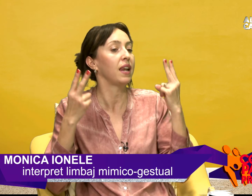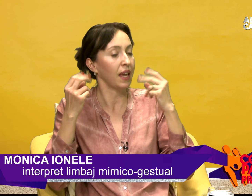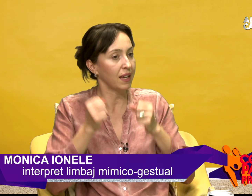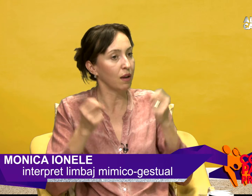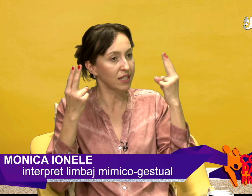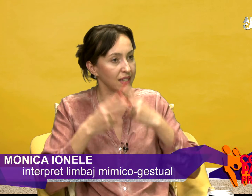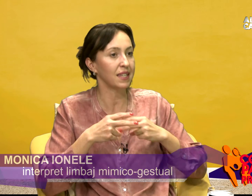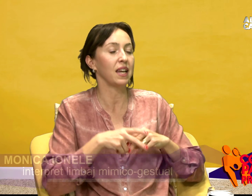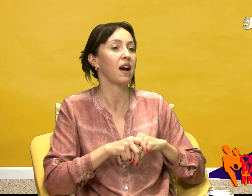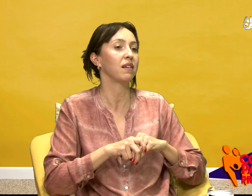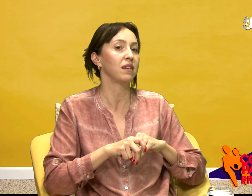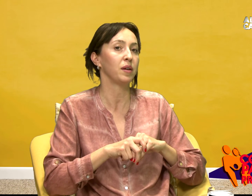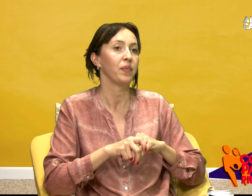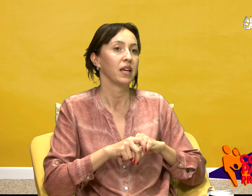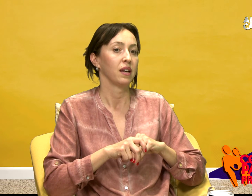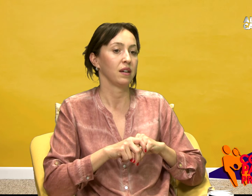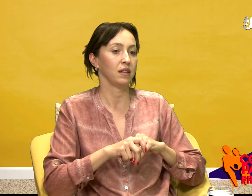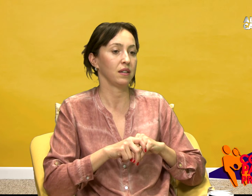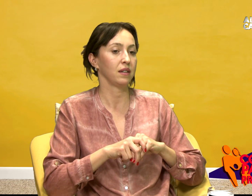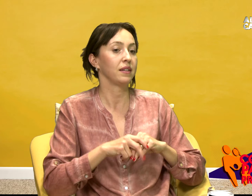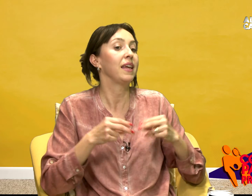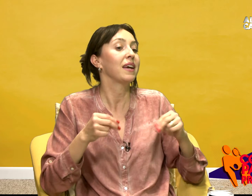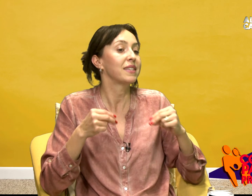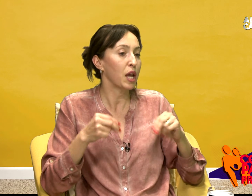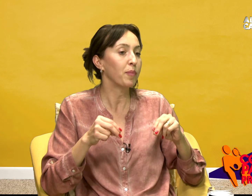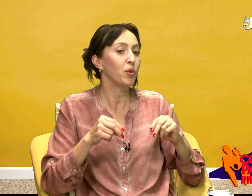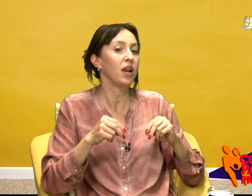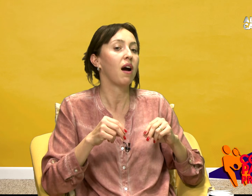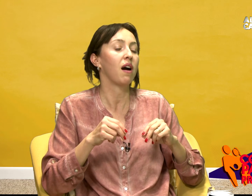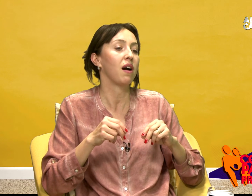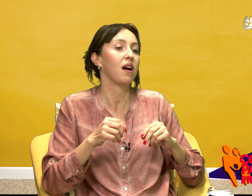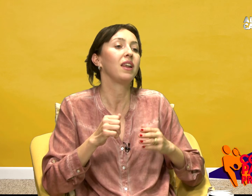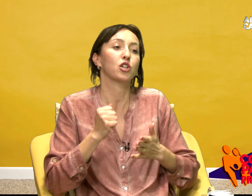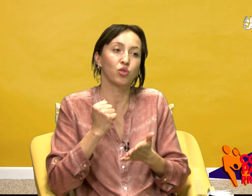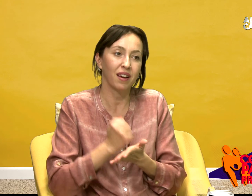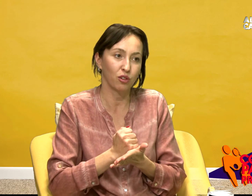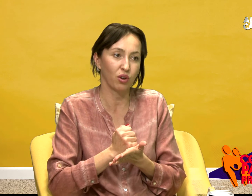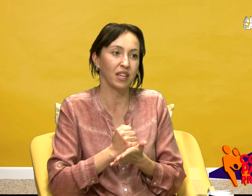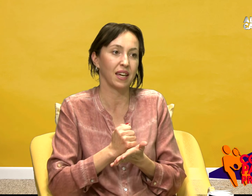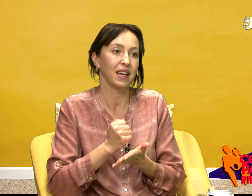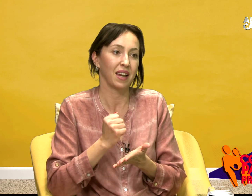La fel le e greu să înțeleagă. De exemplu,